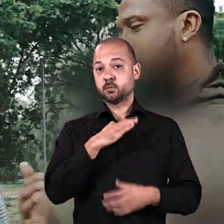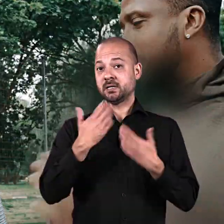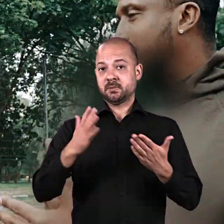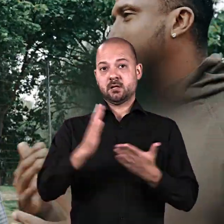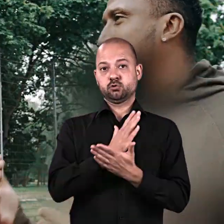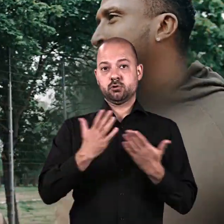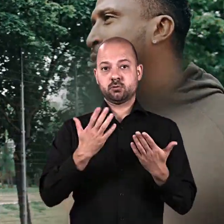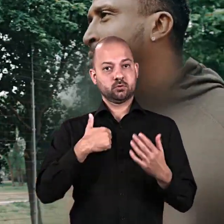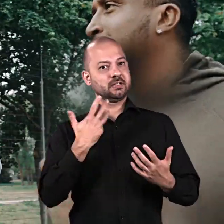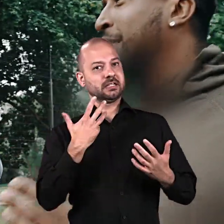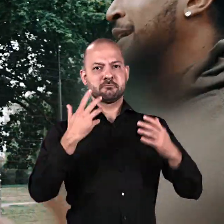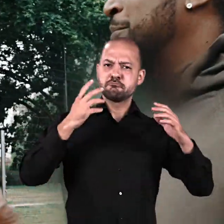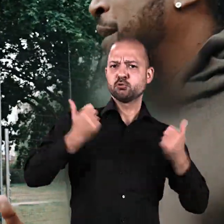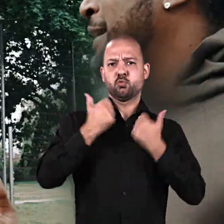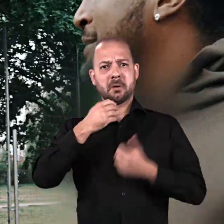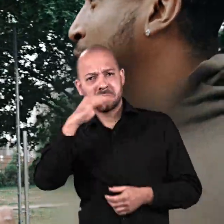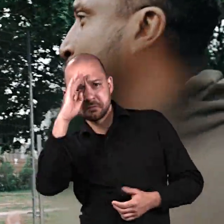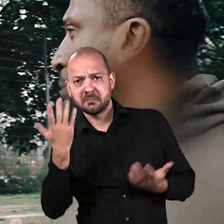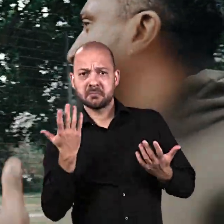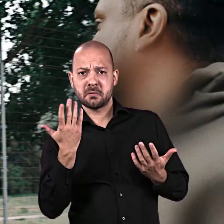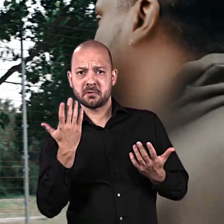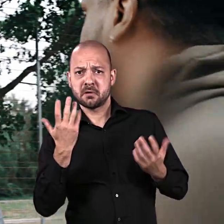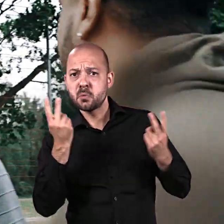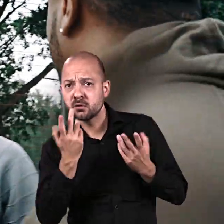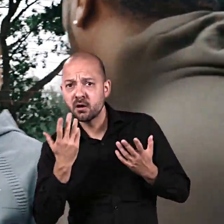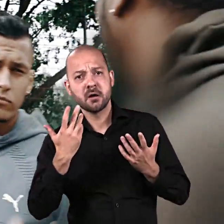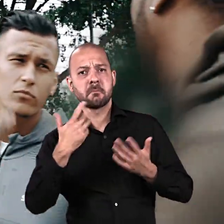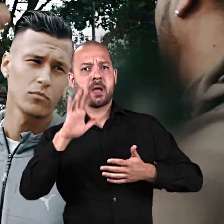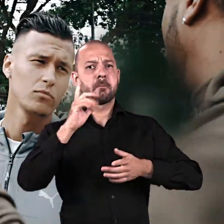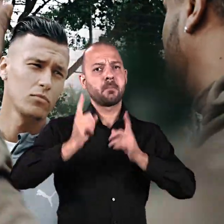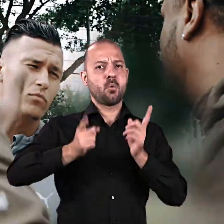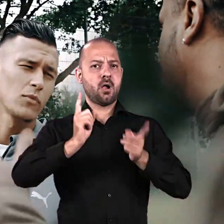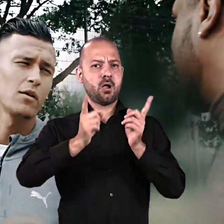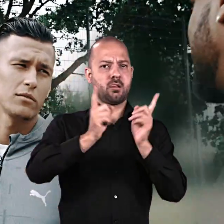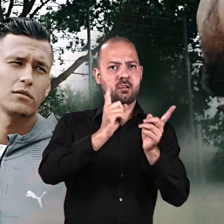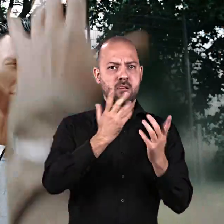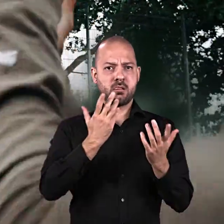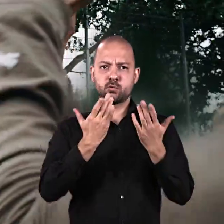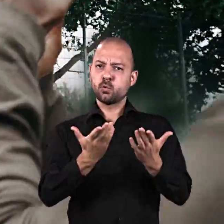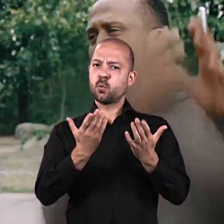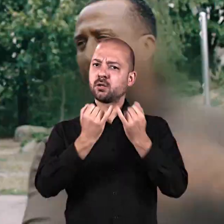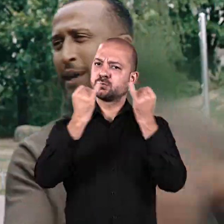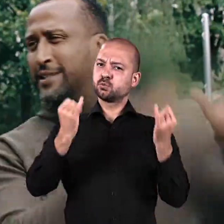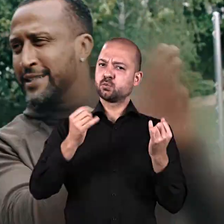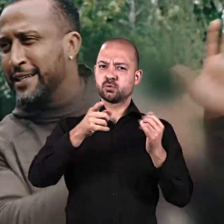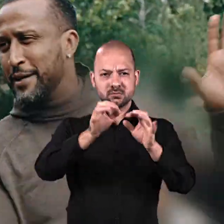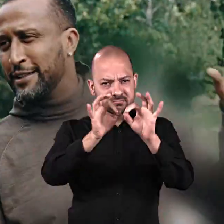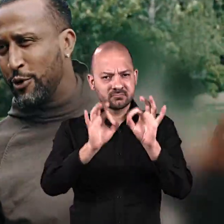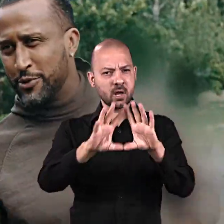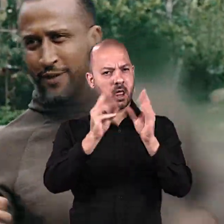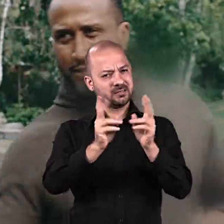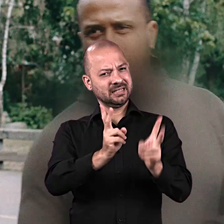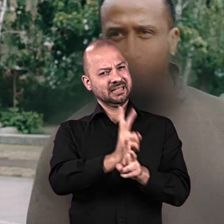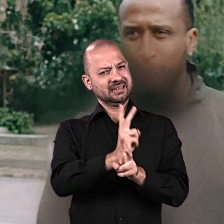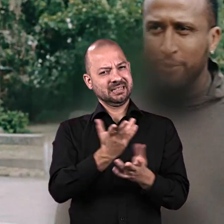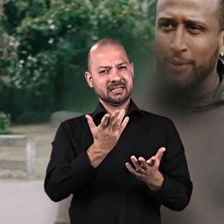Ich glaube, für mich quasi die Entscheidung mache ich jetzt auf Superdad, dieser moralische Apostel, diese Institution, der immer alles richtig gemacht